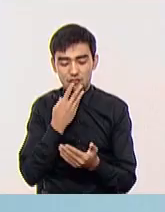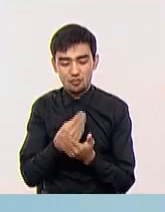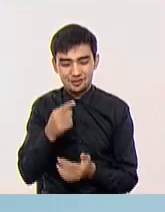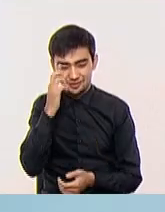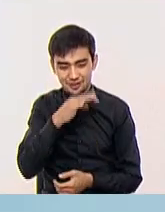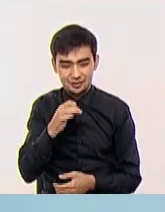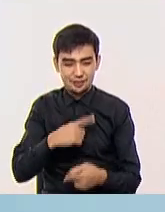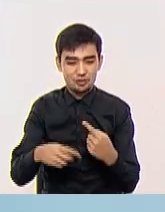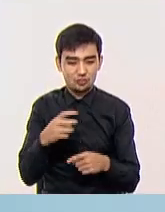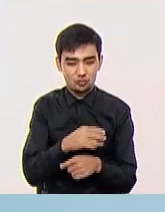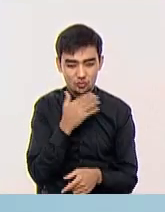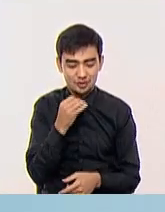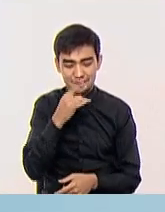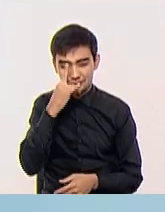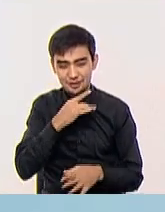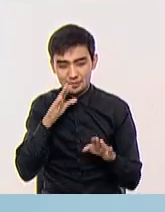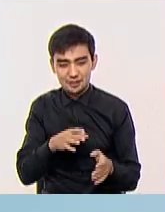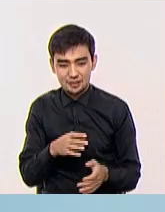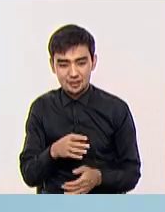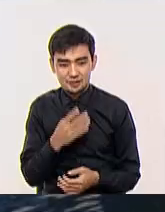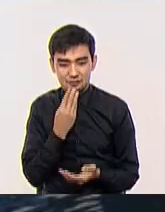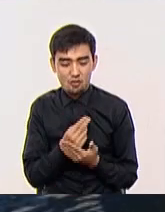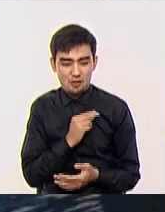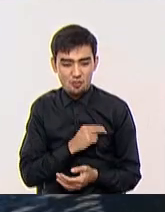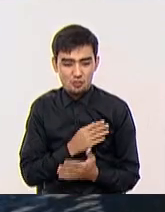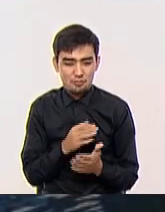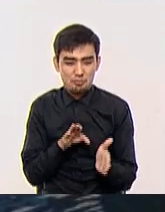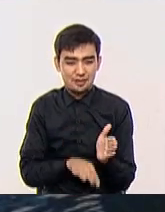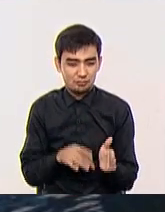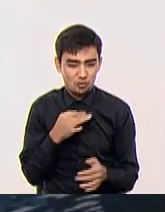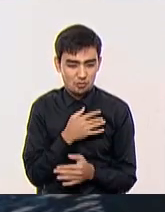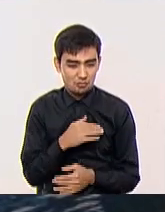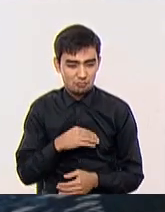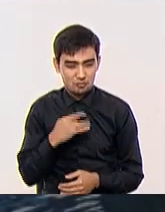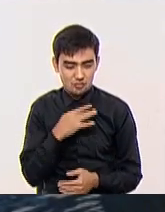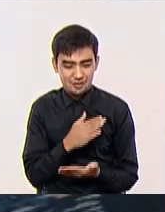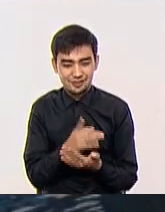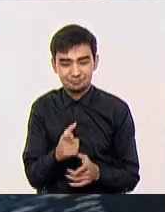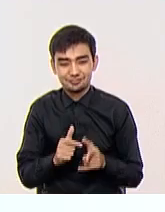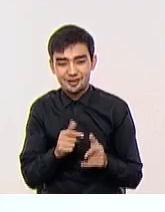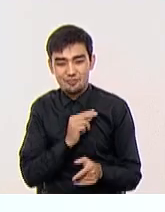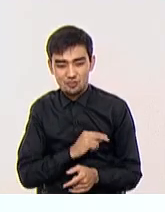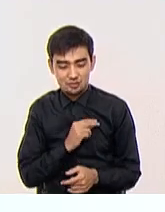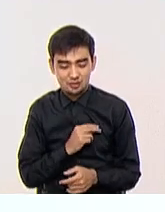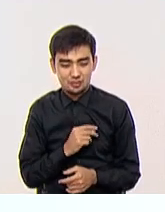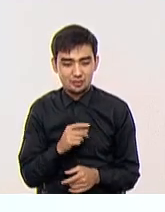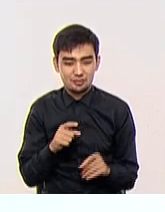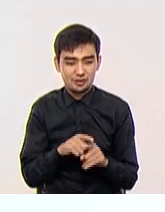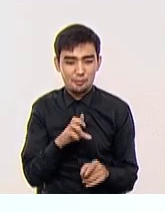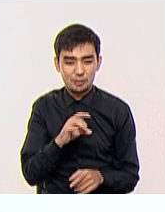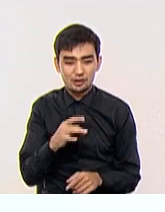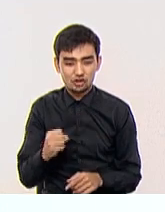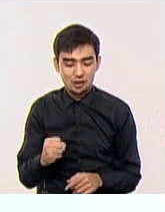и не вернулись. К тому же в Казахстане хватает своих безработных и в приоритете трудоустроить их. По данным биржи труда, есть